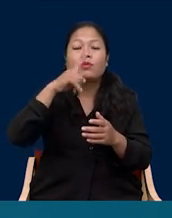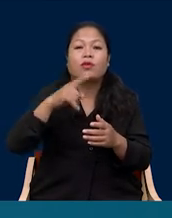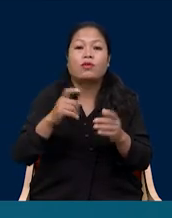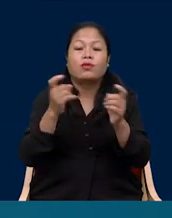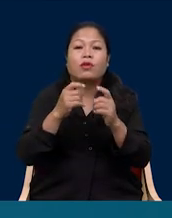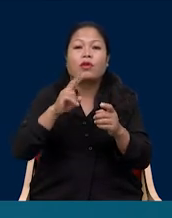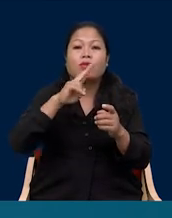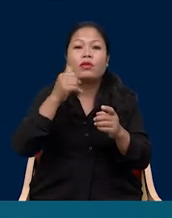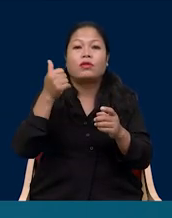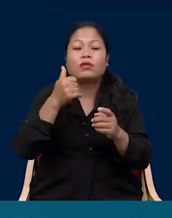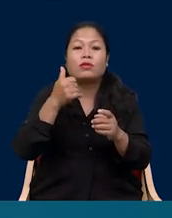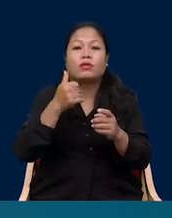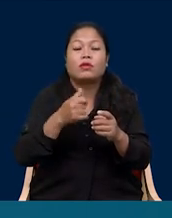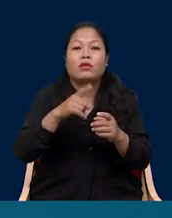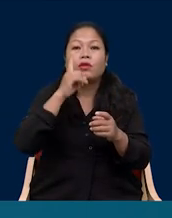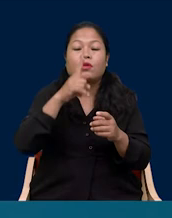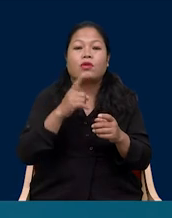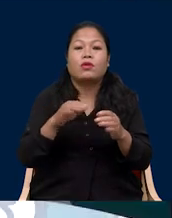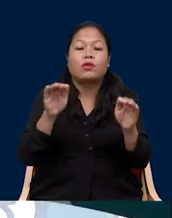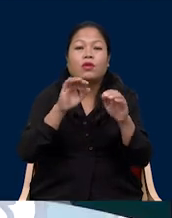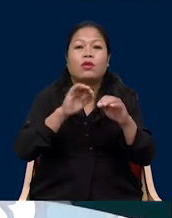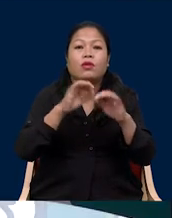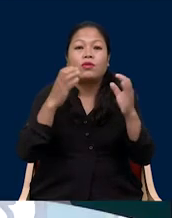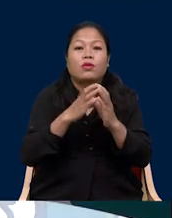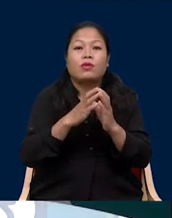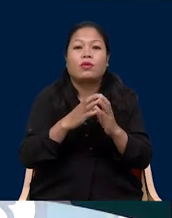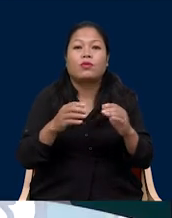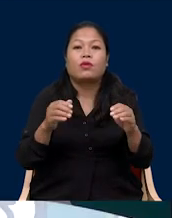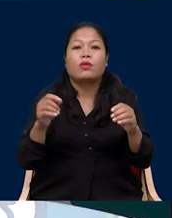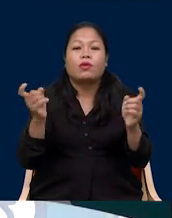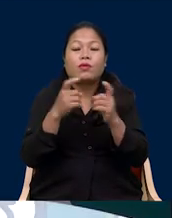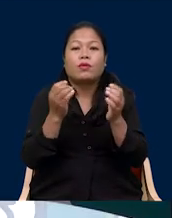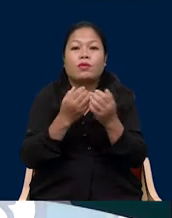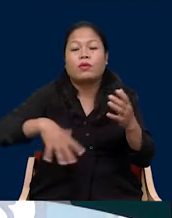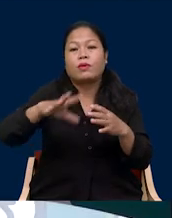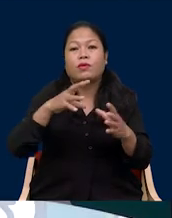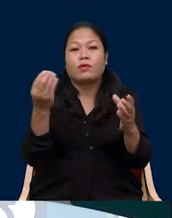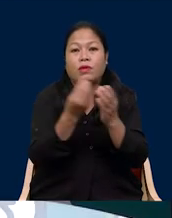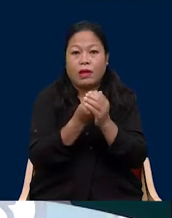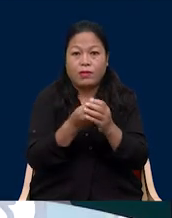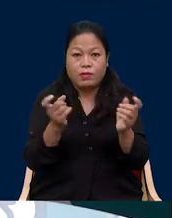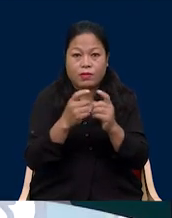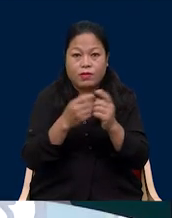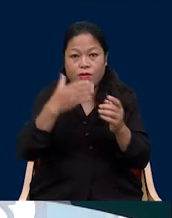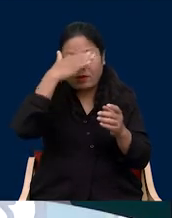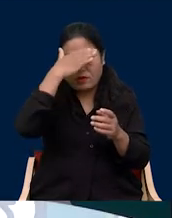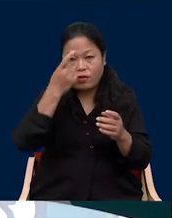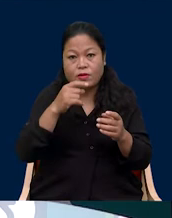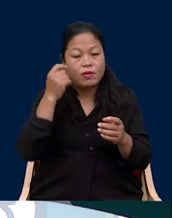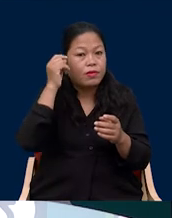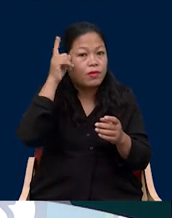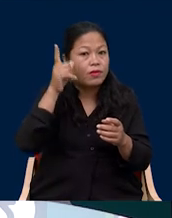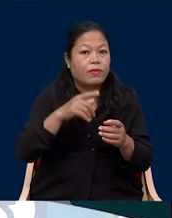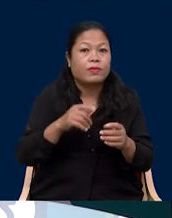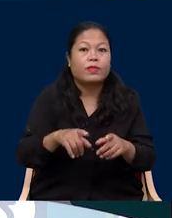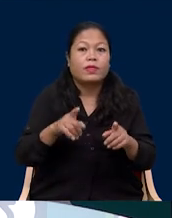बारेमा उहाँहरूले बुझ्नुपर्छ. जलवायु परिवर्तन एउटा समूहको मात्रै बहस होइन, यो सबैको सामूहिक बहस हो, सामूहिक समस्या हो